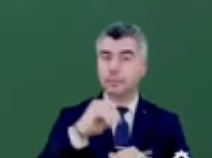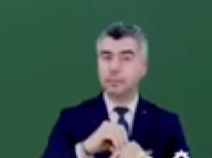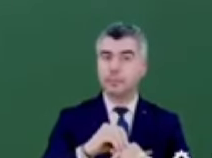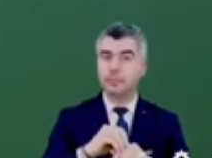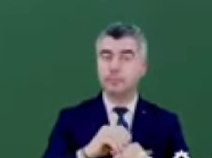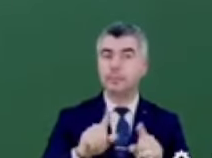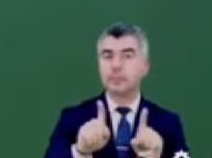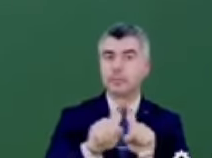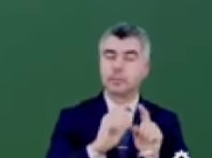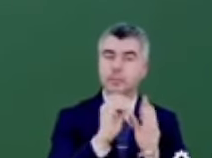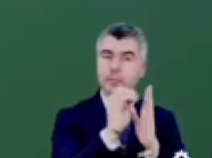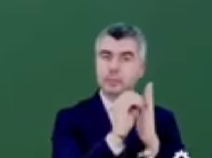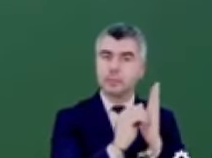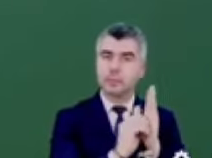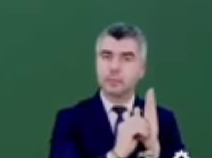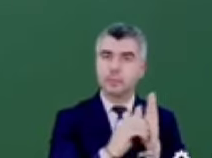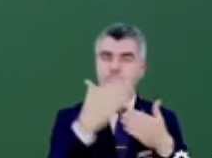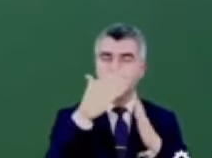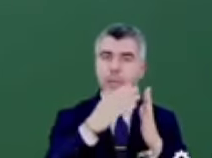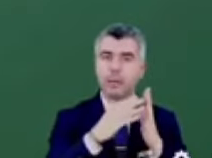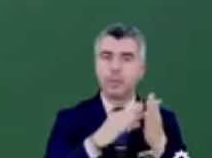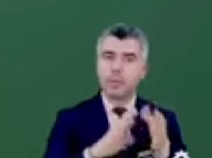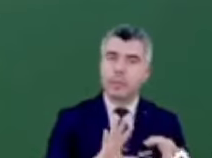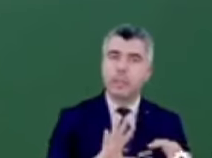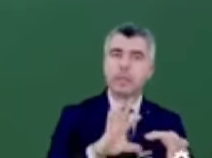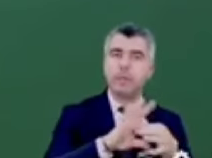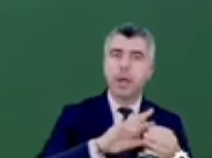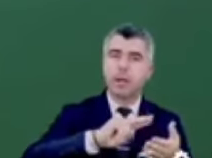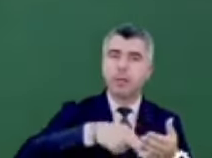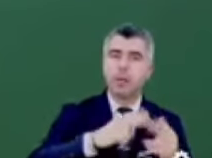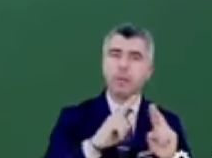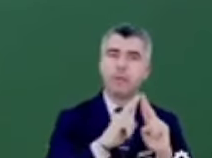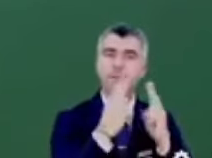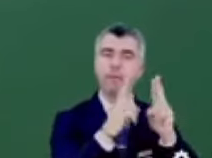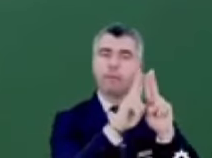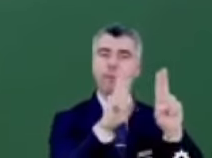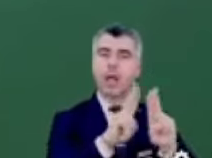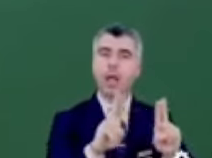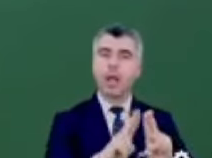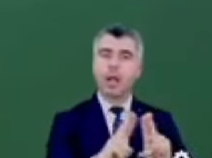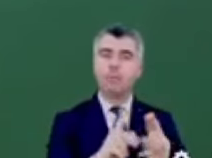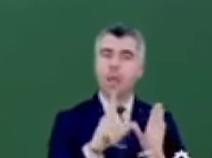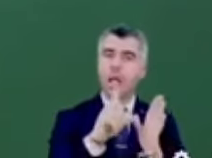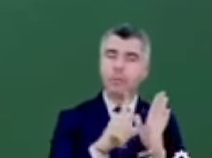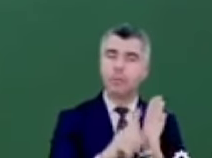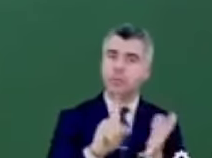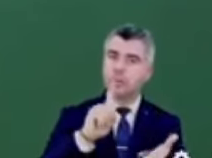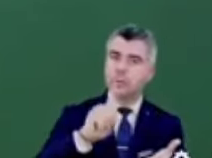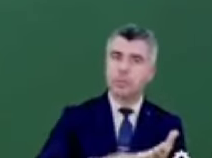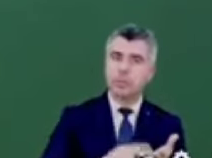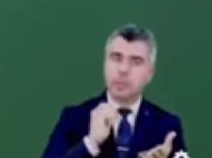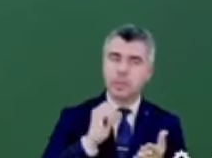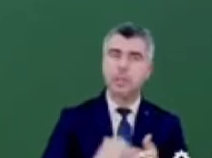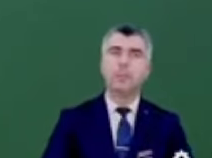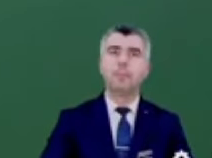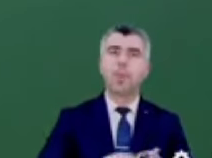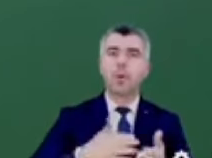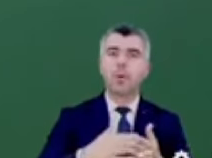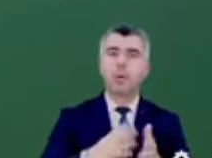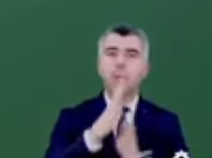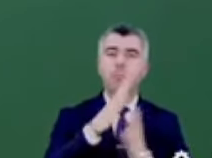التزامات بلادنا على المستوى الدولي خاصه الاتفاقيه الدوليه لحقوق الاشخاص في وضعيه اعاقه ووفاء بالتزامات